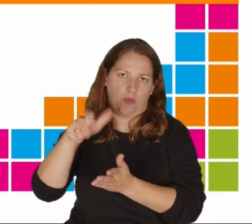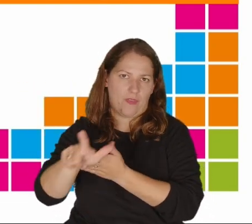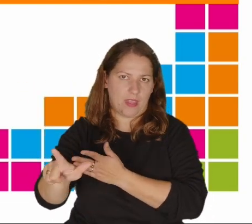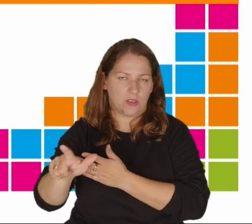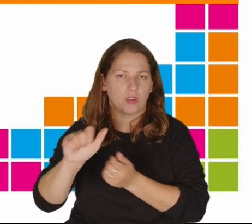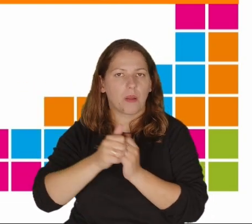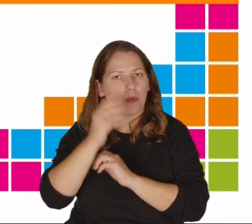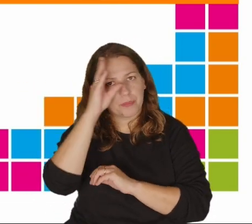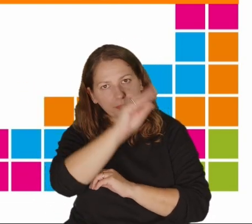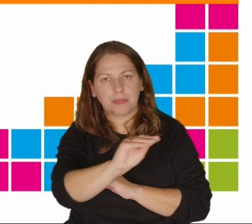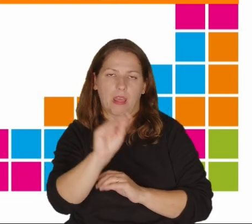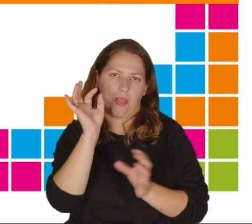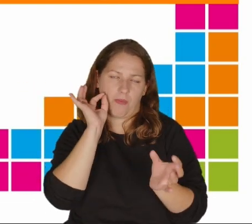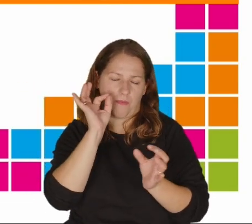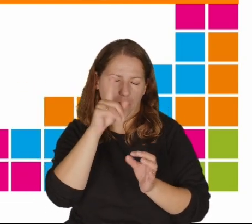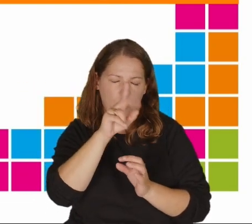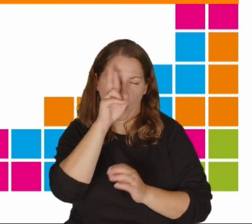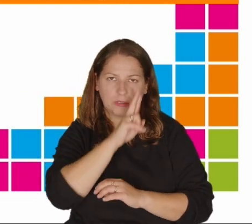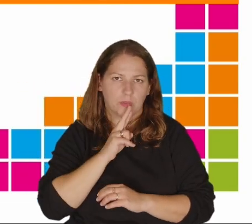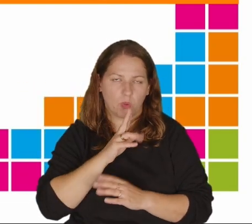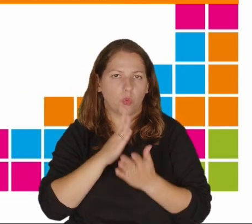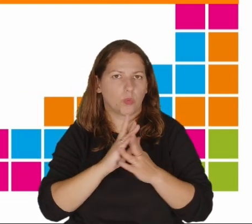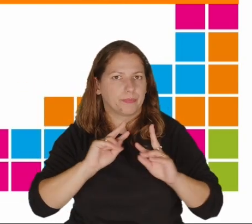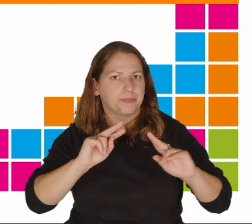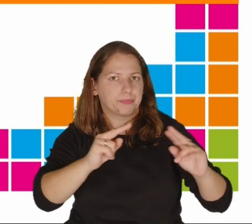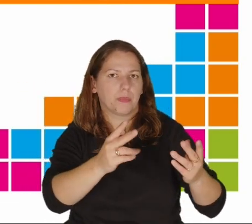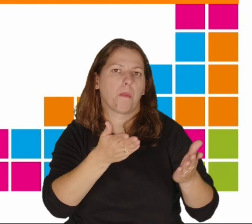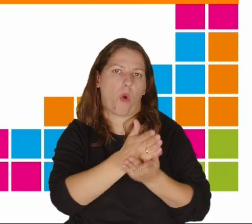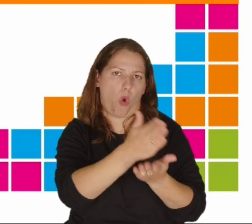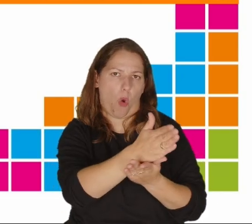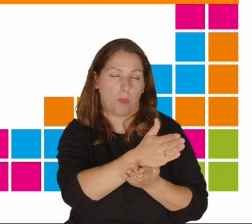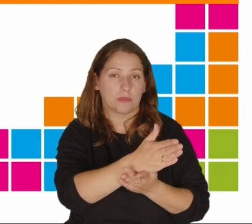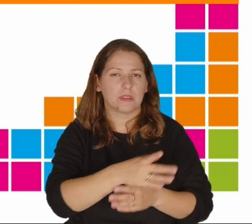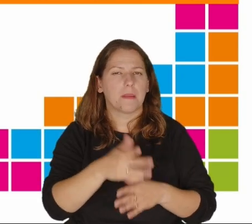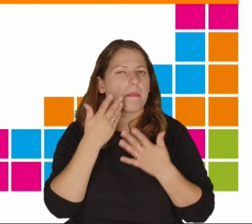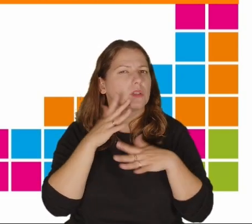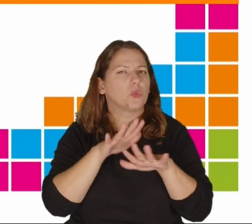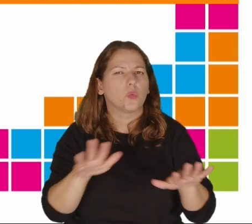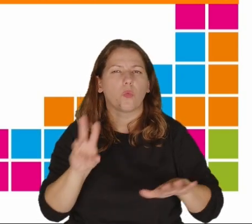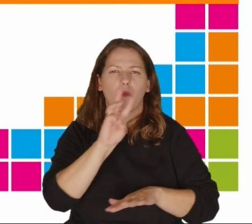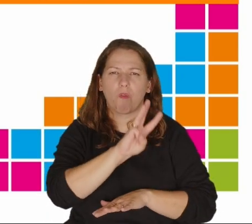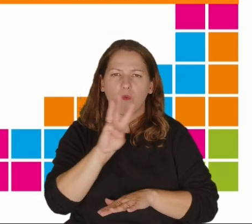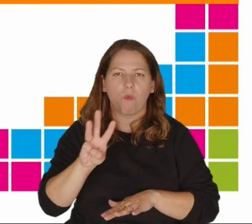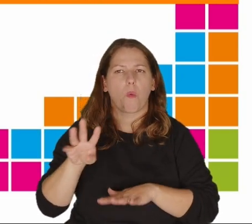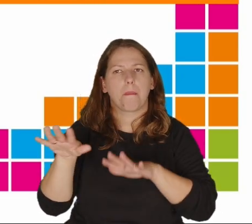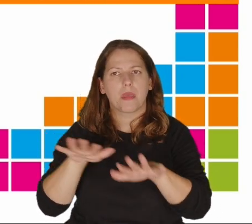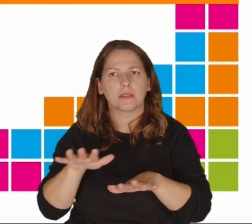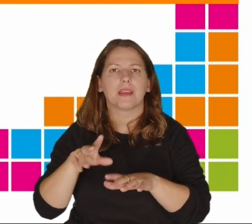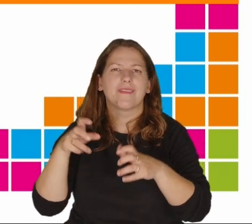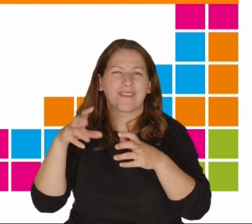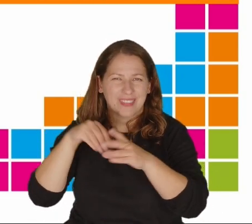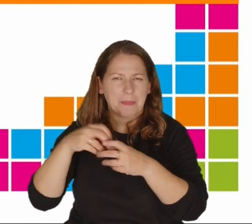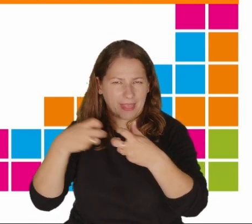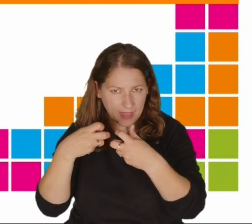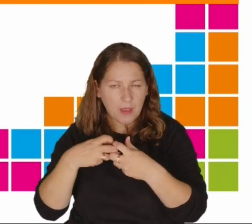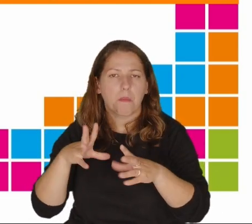albo informują rodziców i że zaczyna się łańcuch pomocy. Jest bardzo wiele też stron, miejsc, w których realnie w internecie